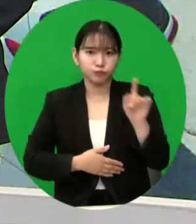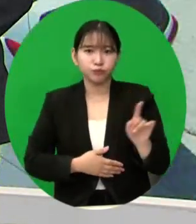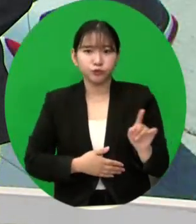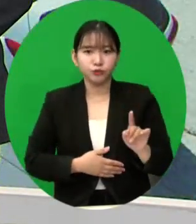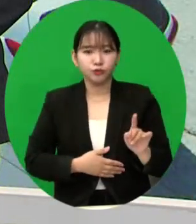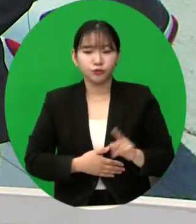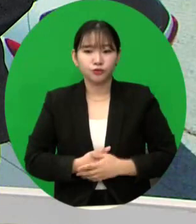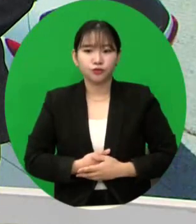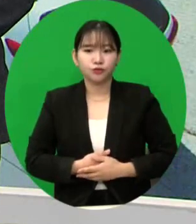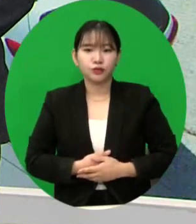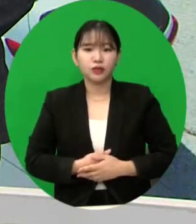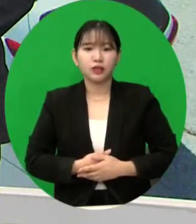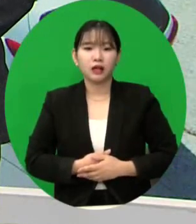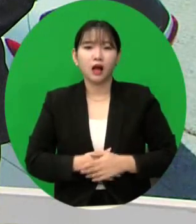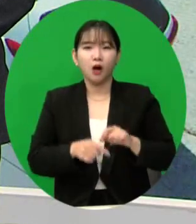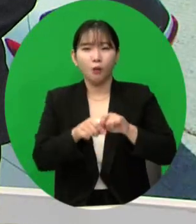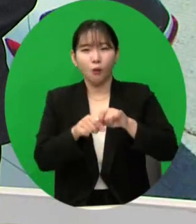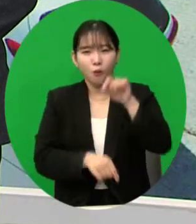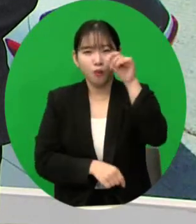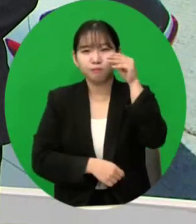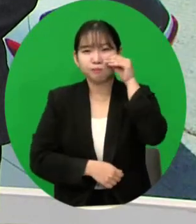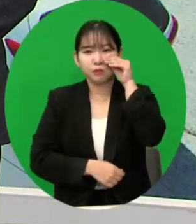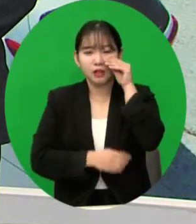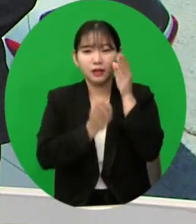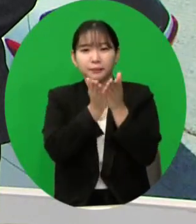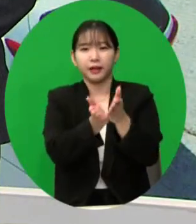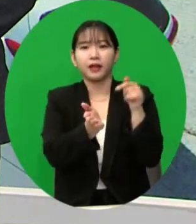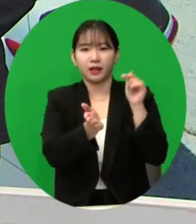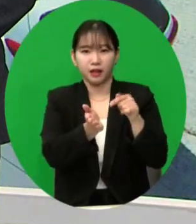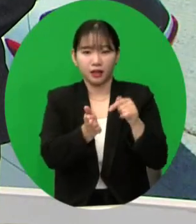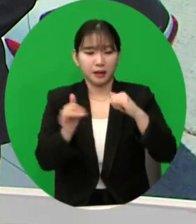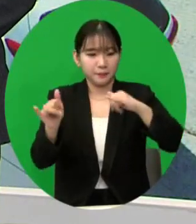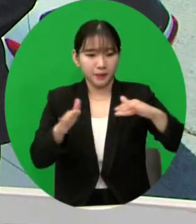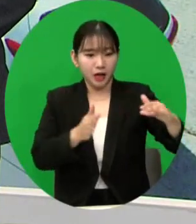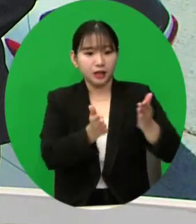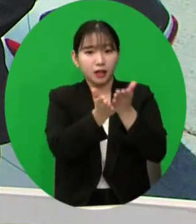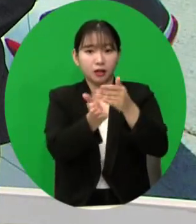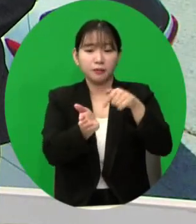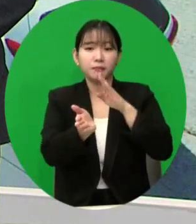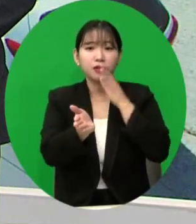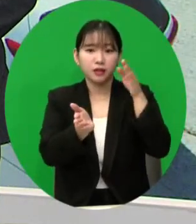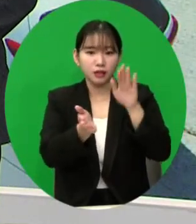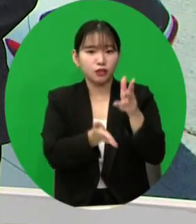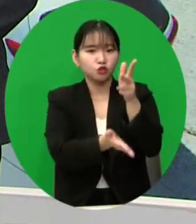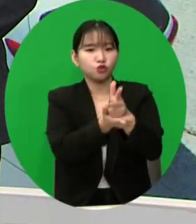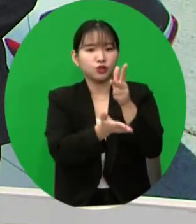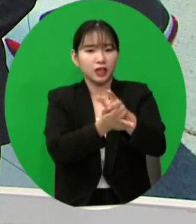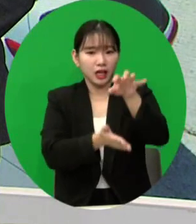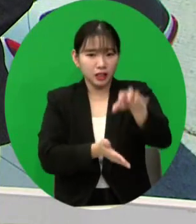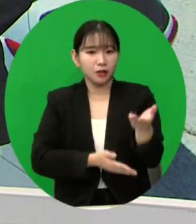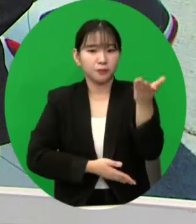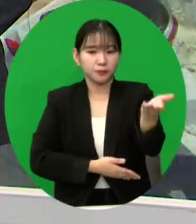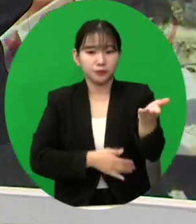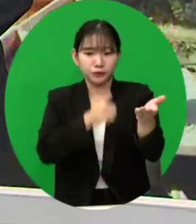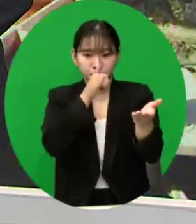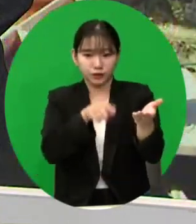있습니다. 바로 장기 방치 선박들인데요. 바다 위에 있어야 할 배들이 주차장에 올라와 있기도